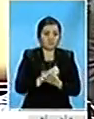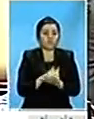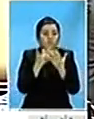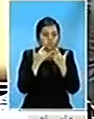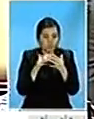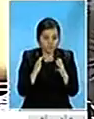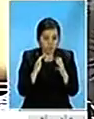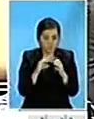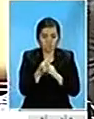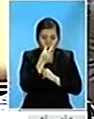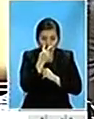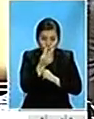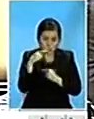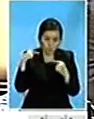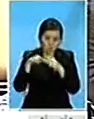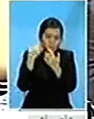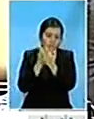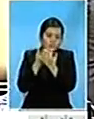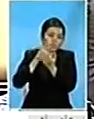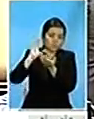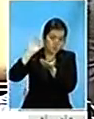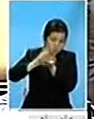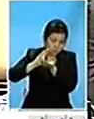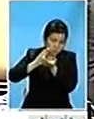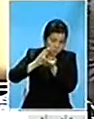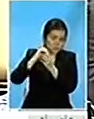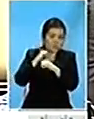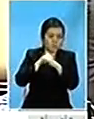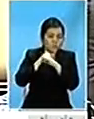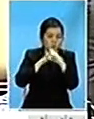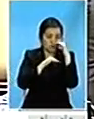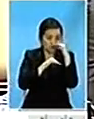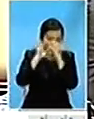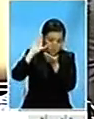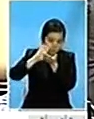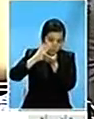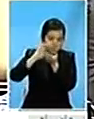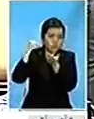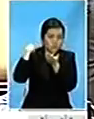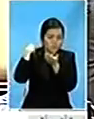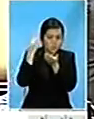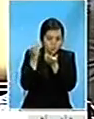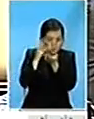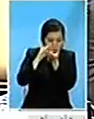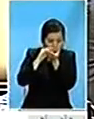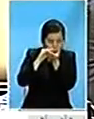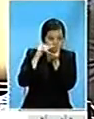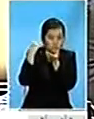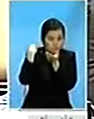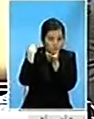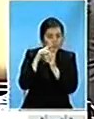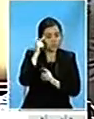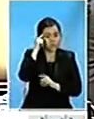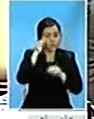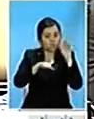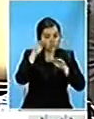ที่ได้มองเห็นว่างบประมาณต่างๆนั้นที่ได้ตั้งไว้นะครับมีการดำเนินการและตั้งไว้ไม่มากผมมั่นใจว่าการตั้